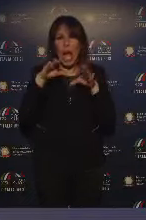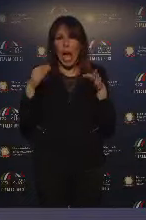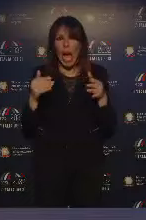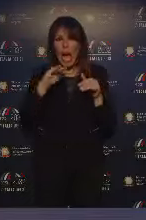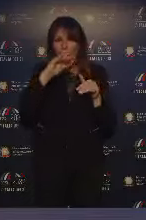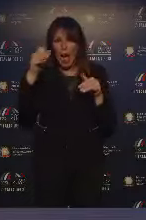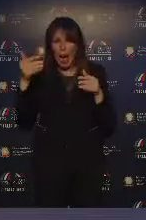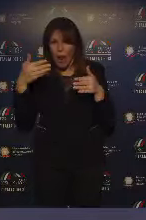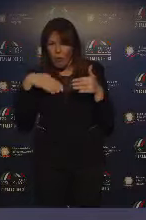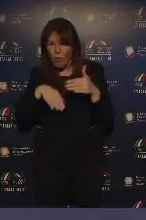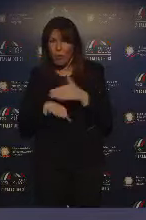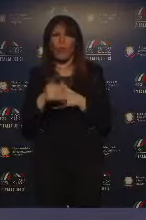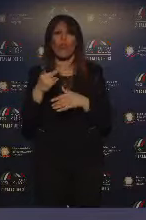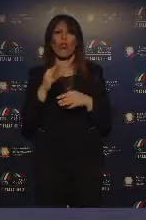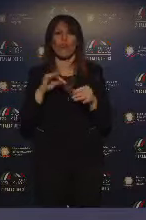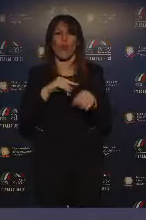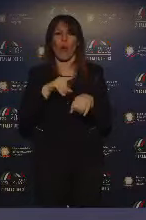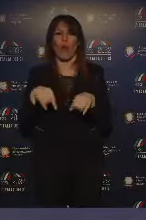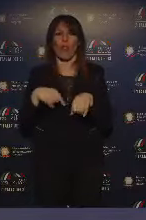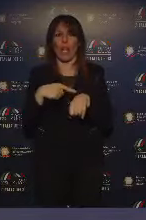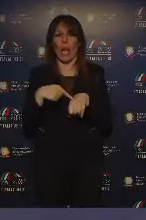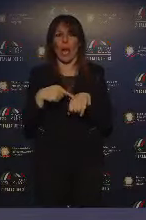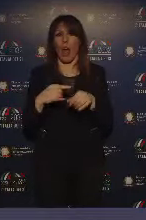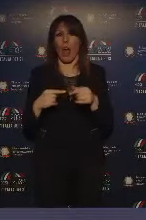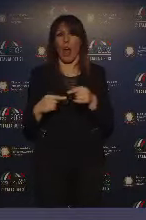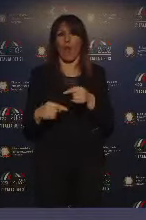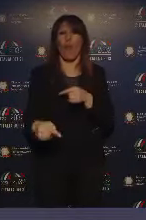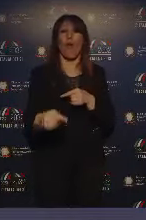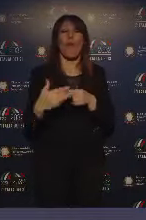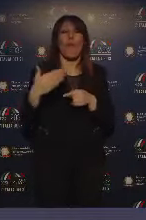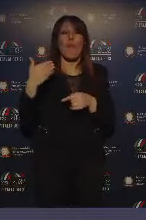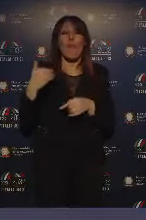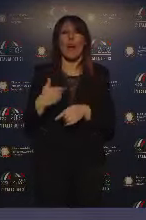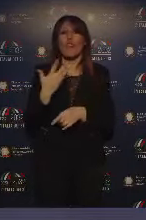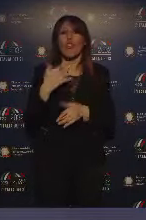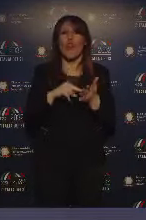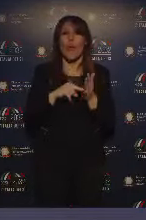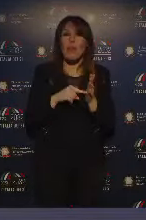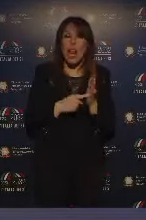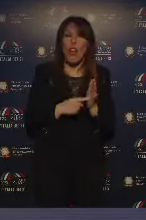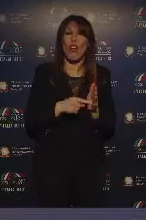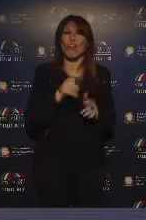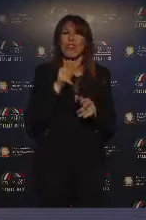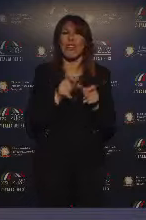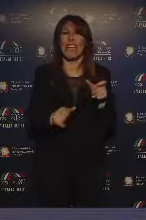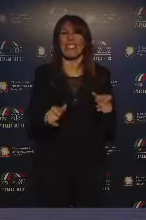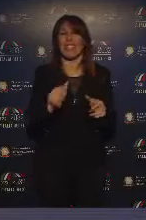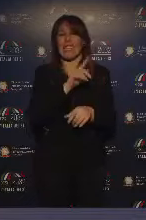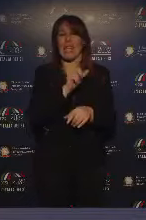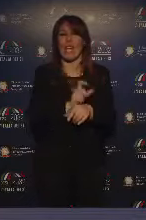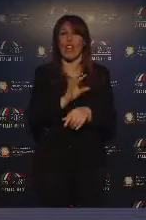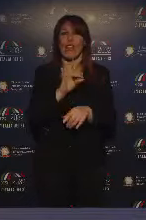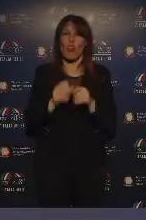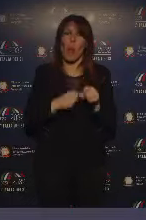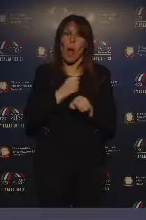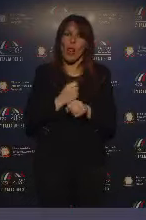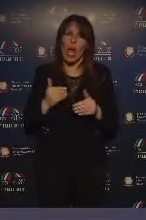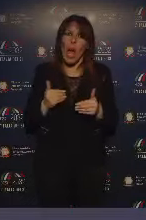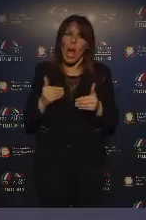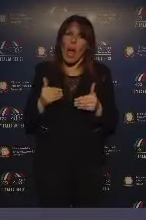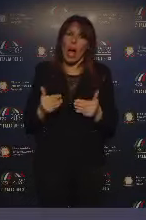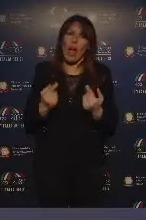inimmaginabili però c'erano 5 milioni cittadini italiani che da 50 anni aspettavano questa benedetta continuità territoriale è chiaro che